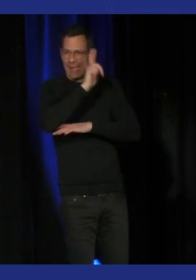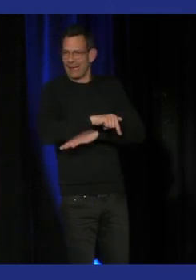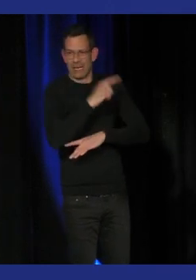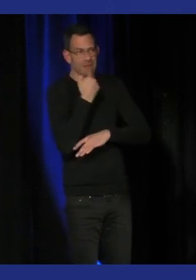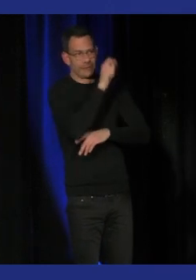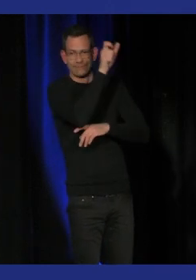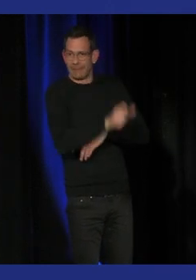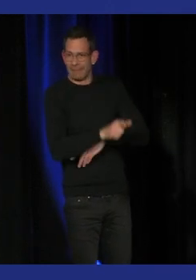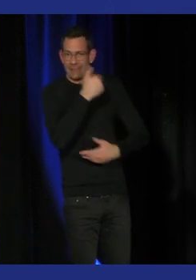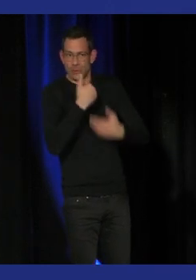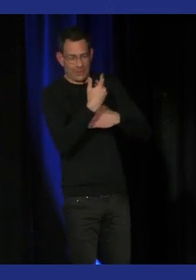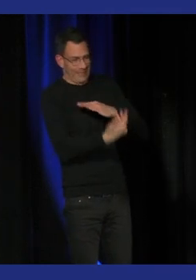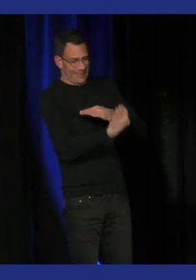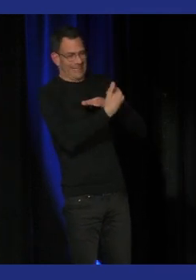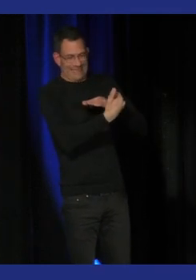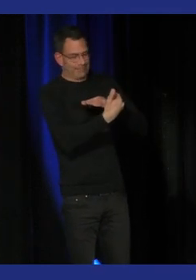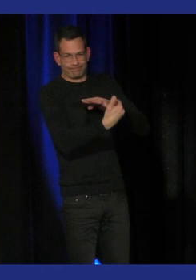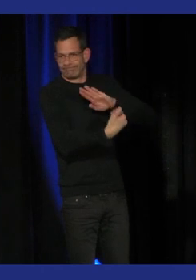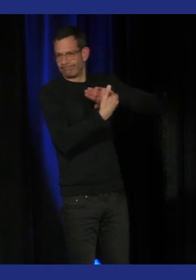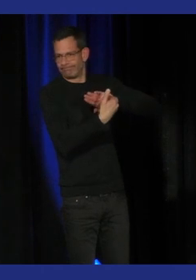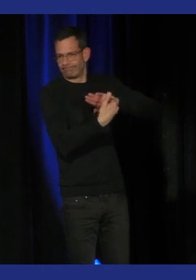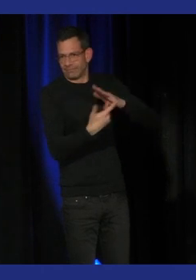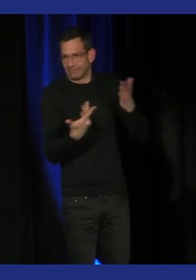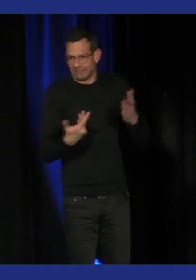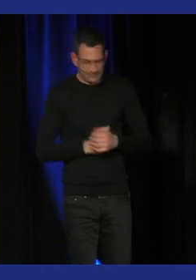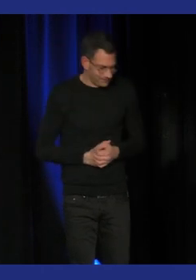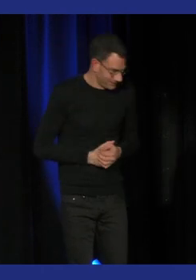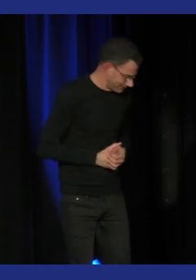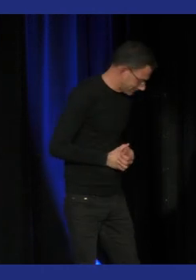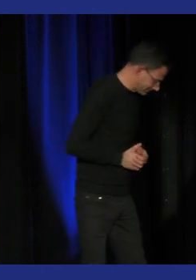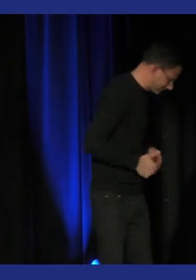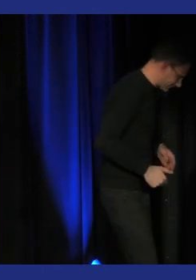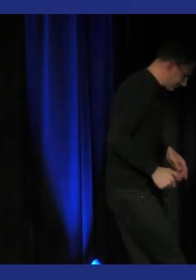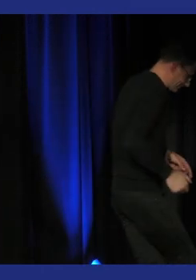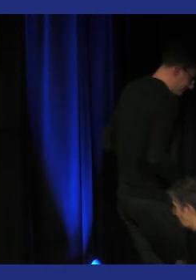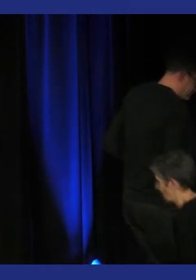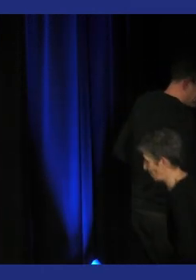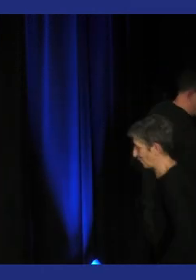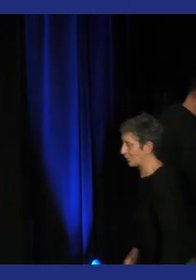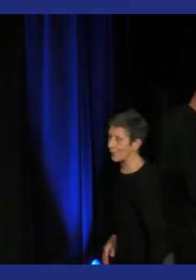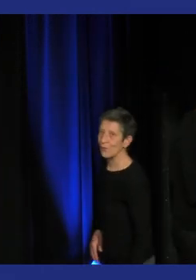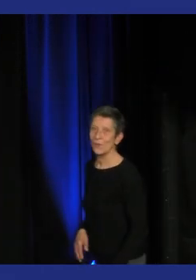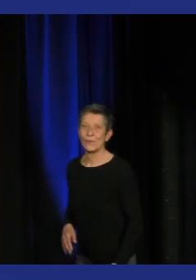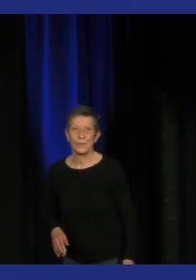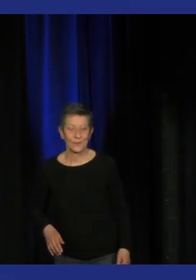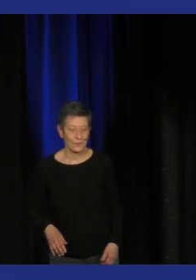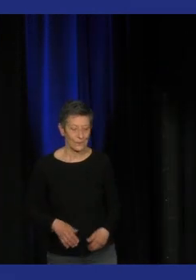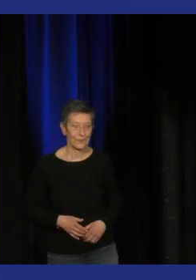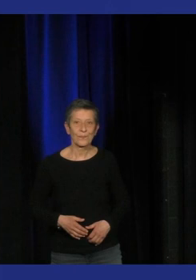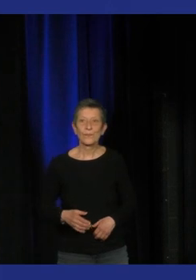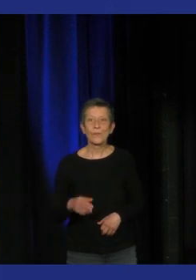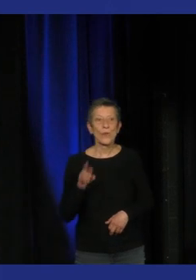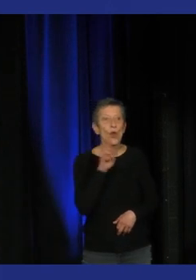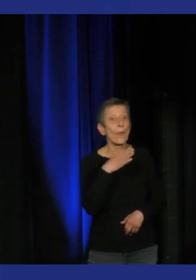de se sentir parfaitement incluse. Et Robert Murphy aura une autre formule encore plus